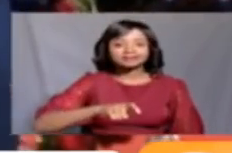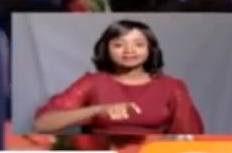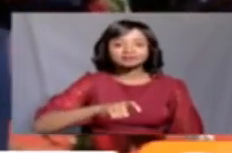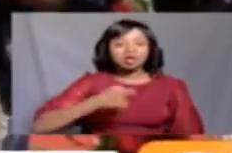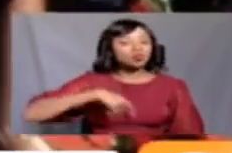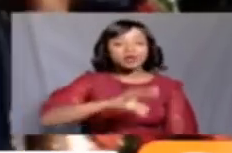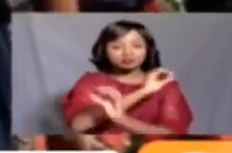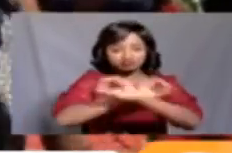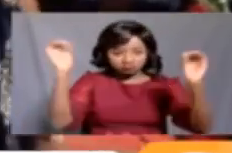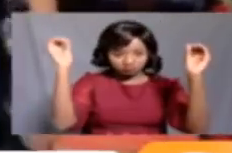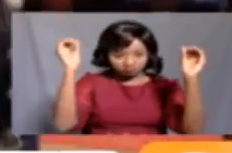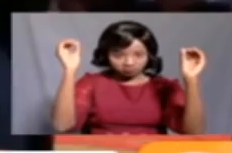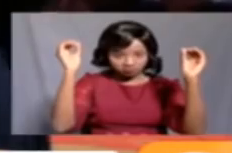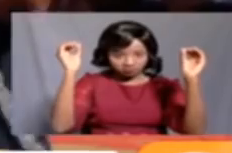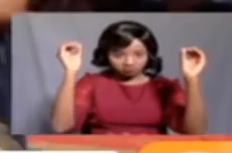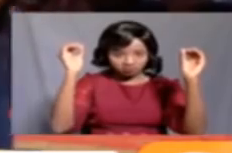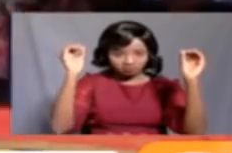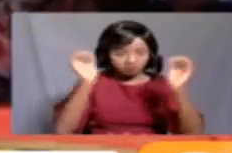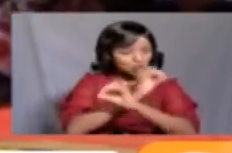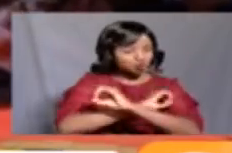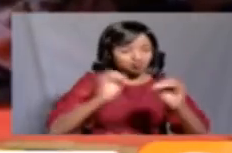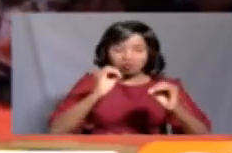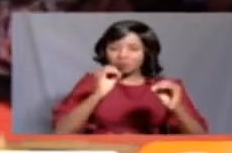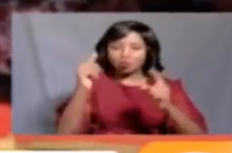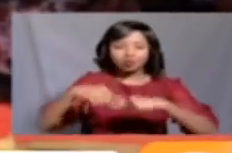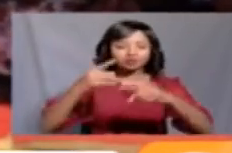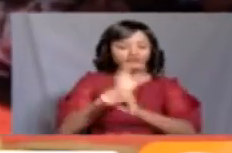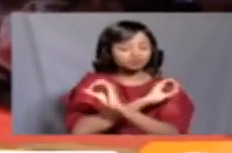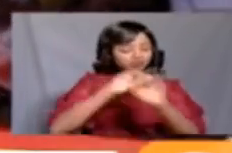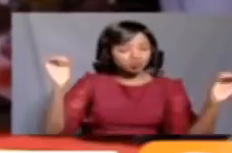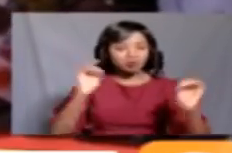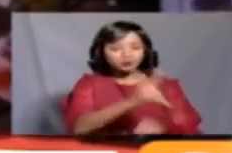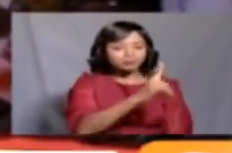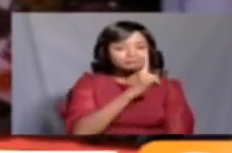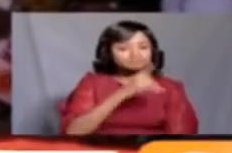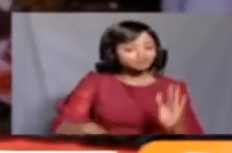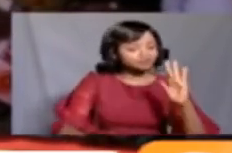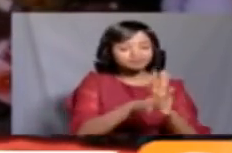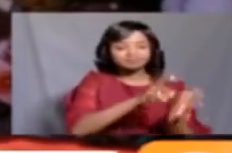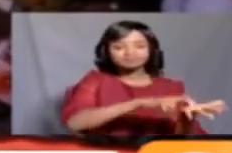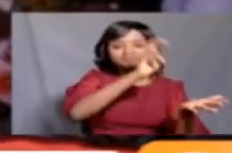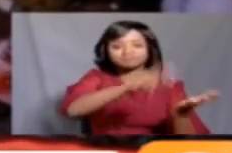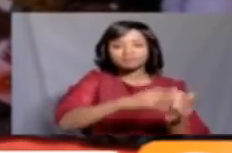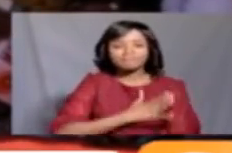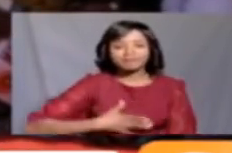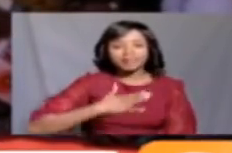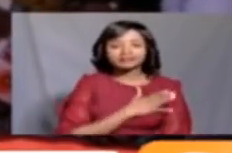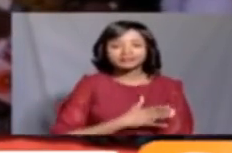Hatuwezi. Yeah.